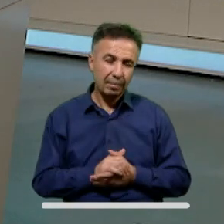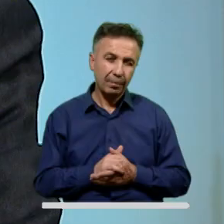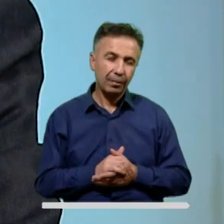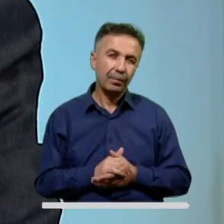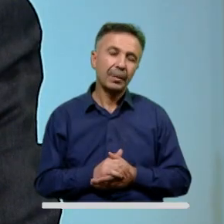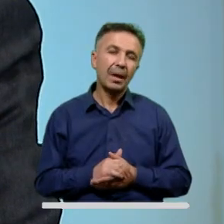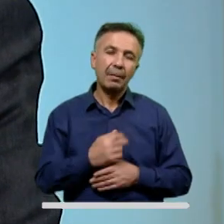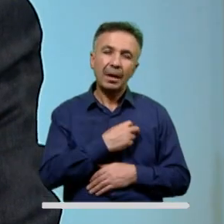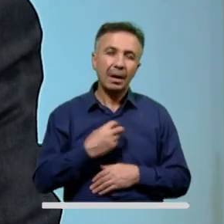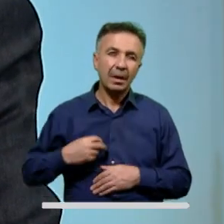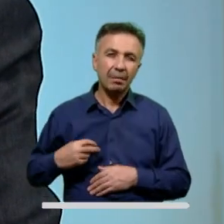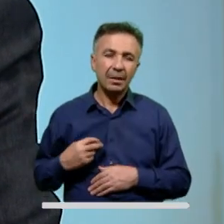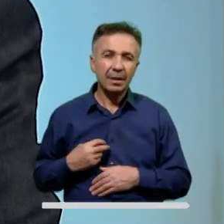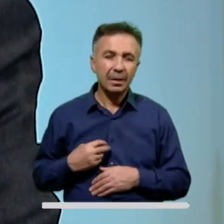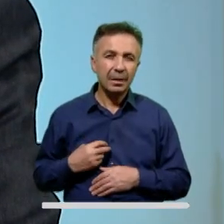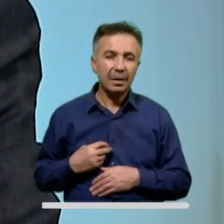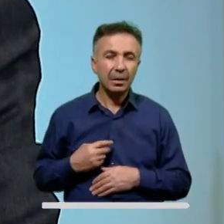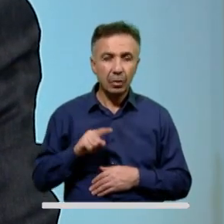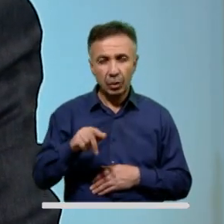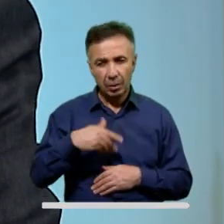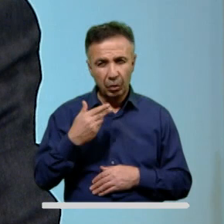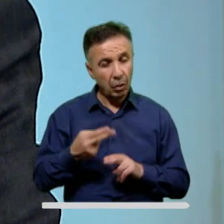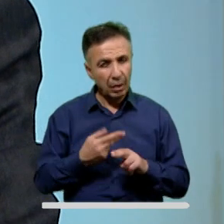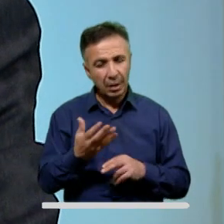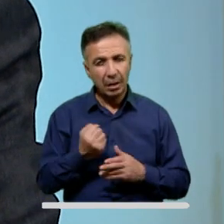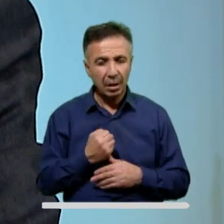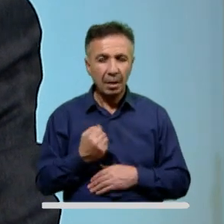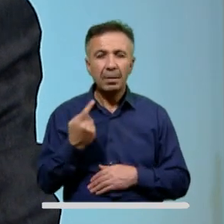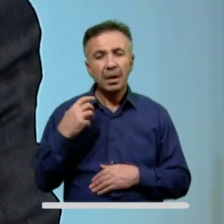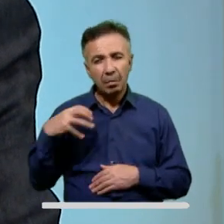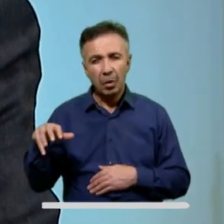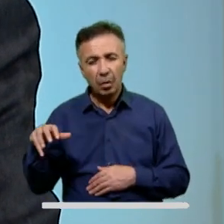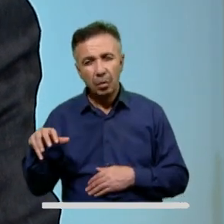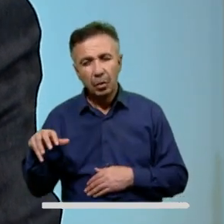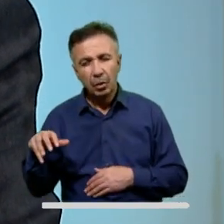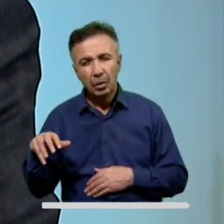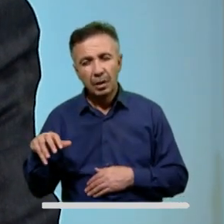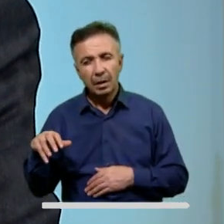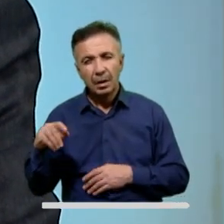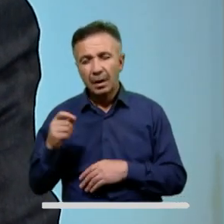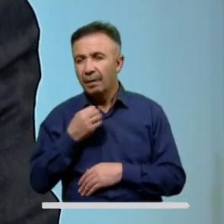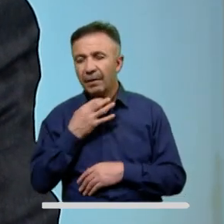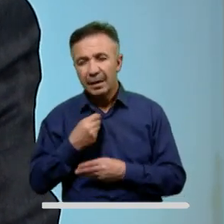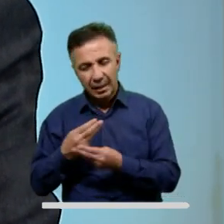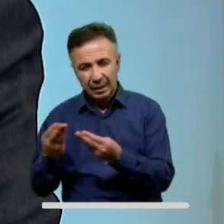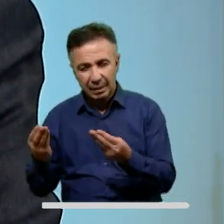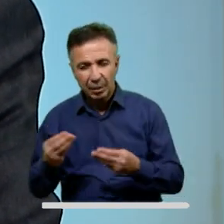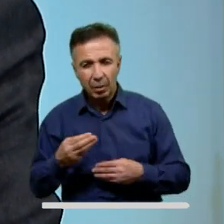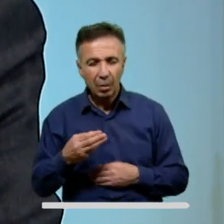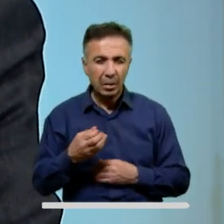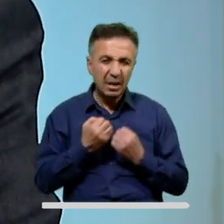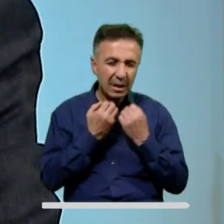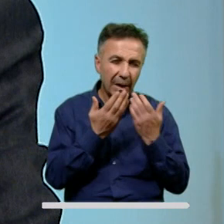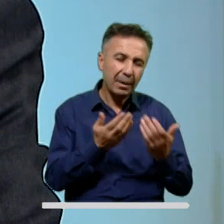neydi? Kurbanın bir bölümünü dağıtın, bir bölümünü ikram edin, bir bölümü de evinizde kalsın.